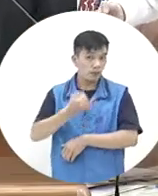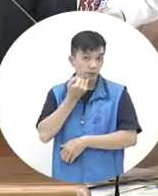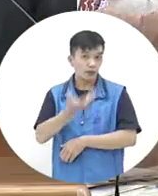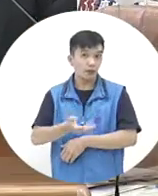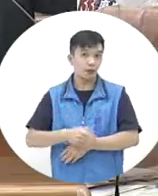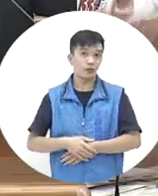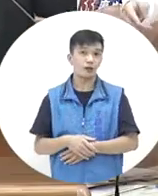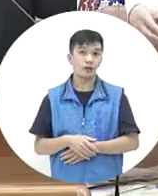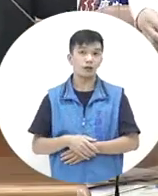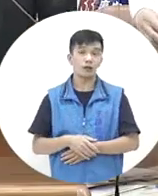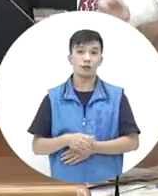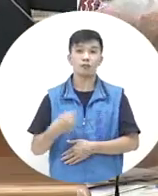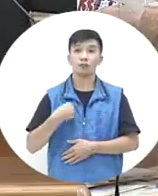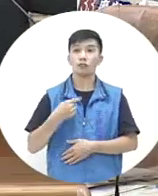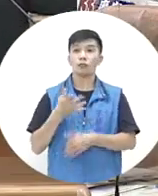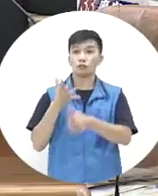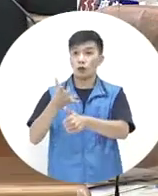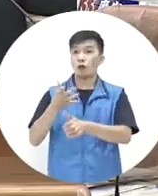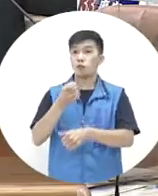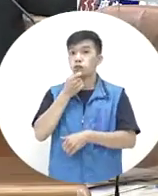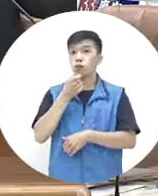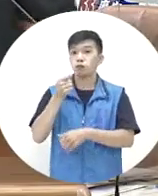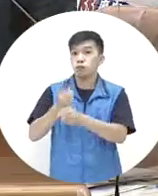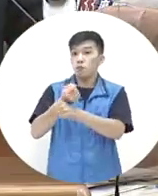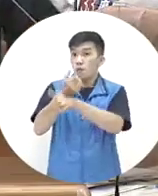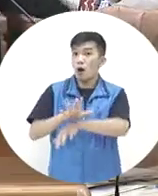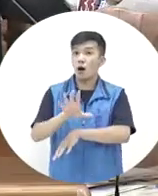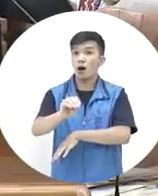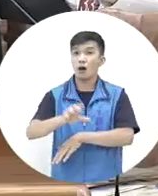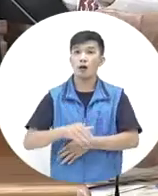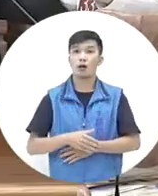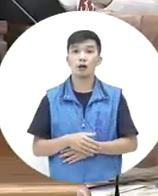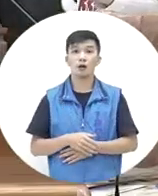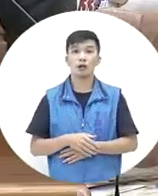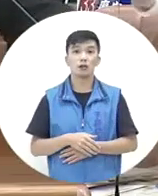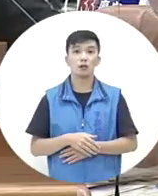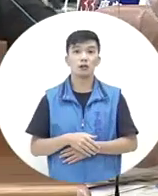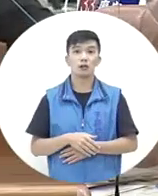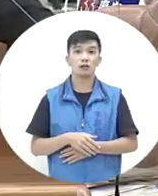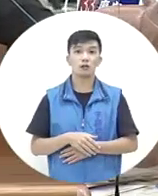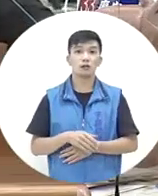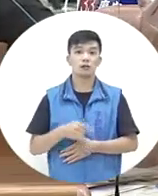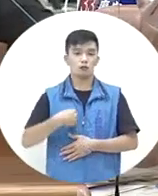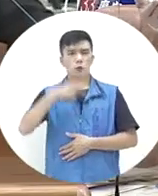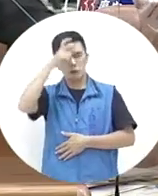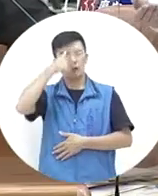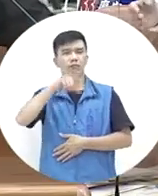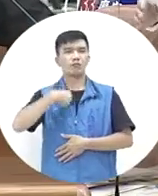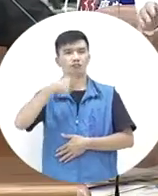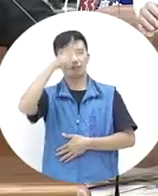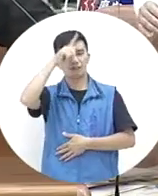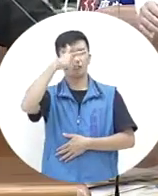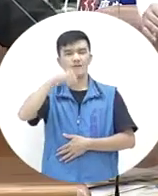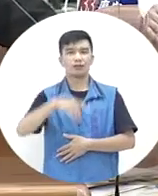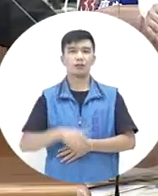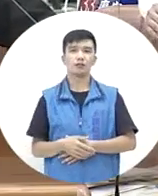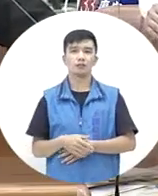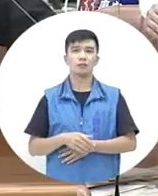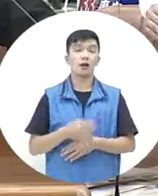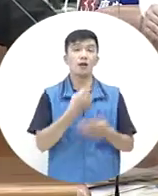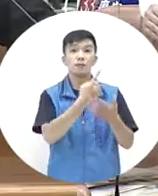代表， 你做过吗？我都问你，你做过吗？ 因为我不是警察，我不是警察。 你做过吗？ 我不是警察。 对不对？大家会说的很